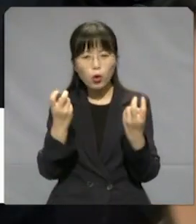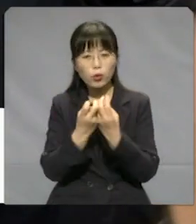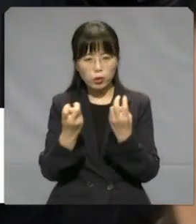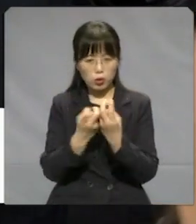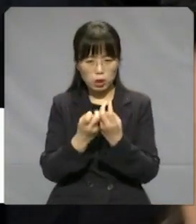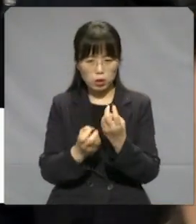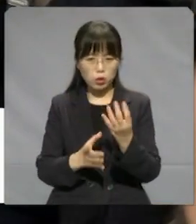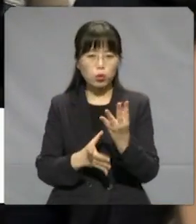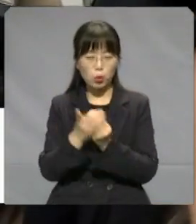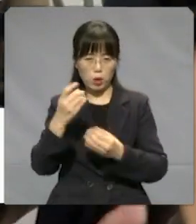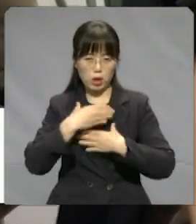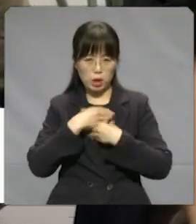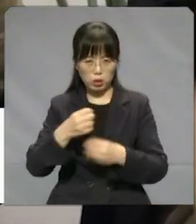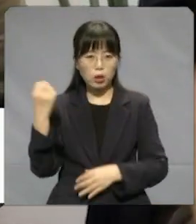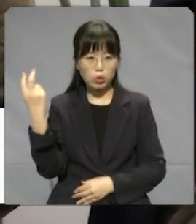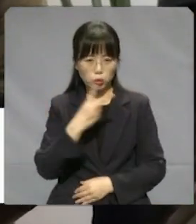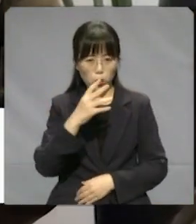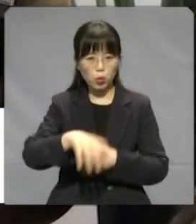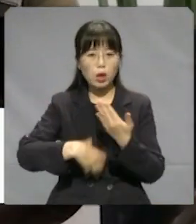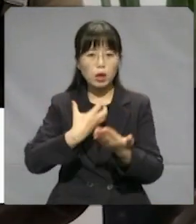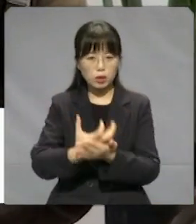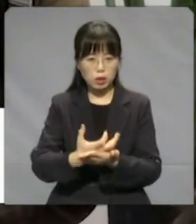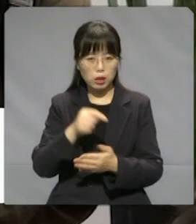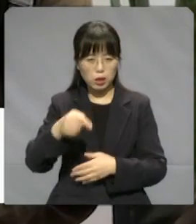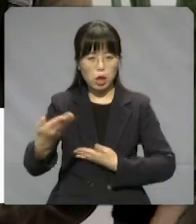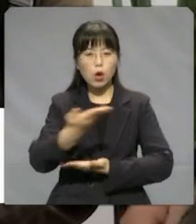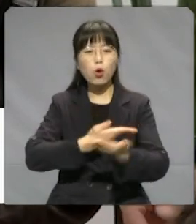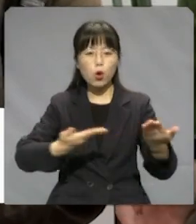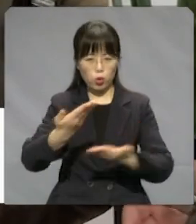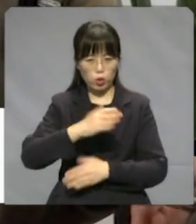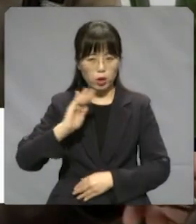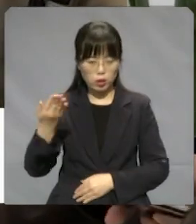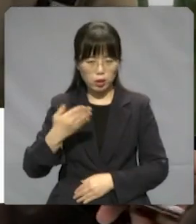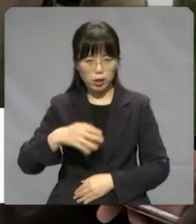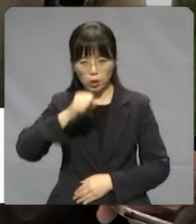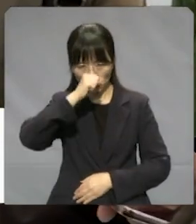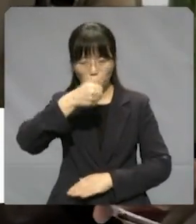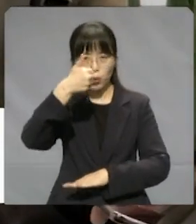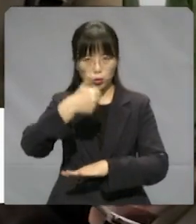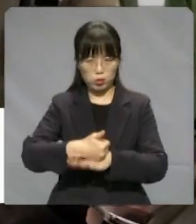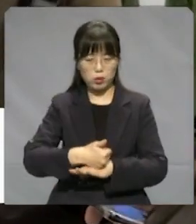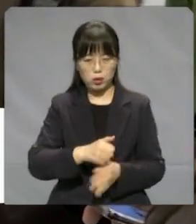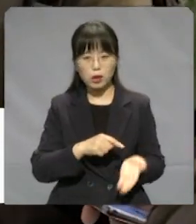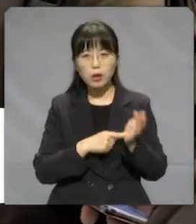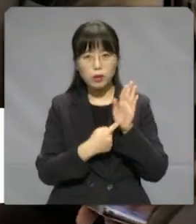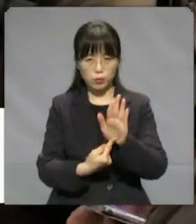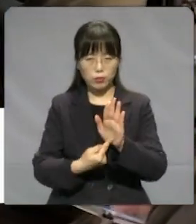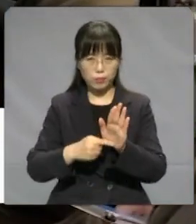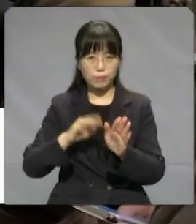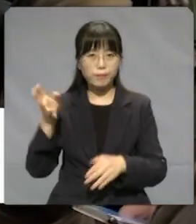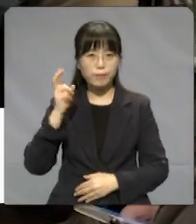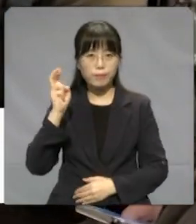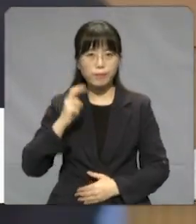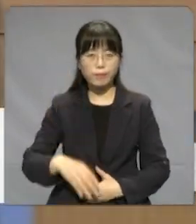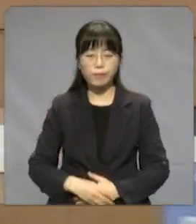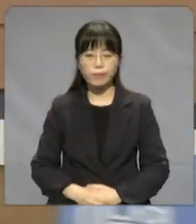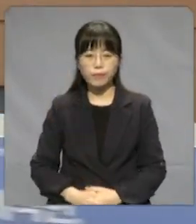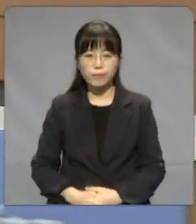통합과 안정이 그리고 또 혁신이라 그런 게 어우러져야만 그래야 좋은 결과가